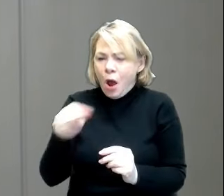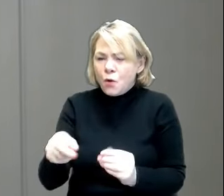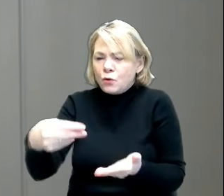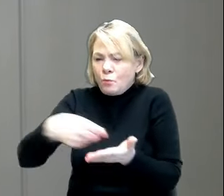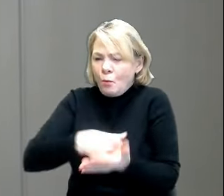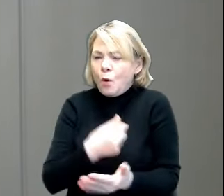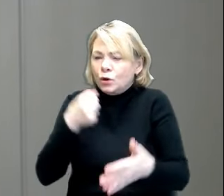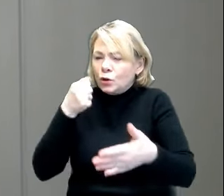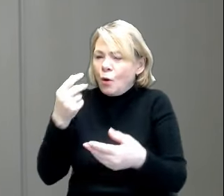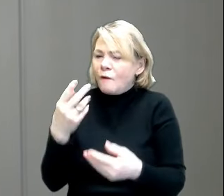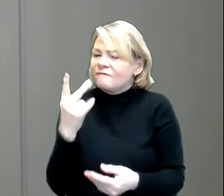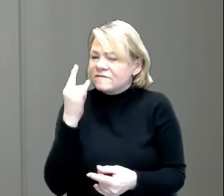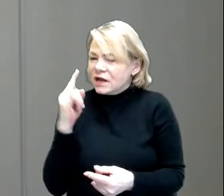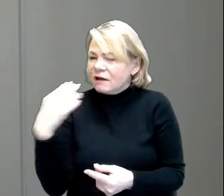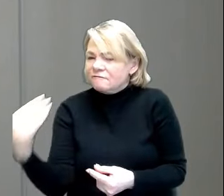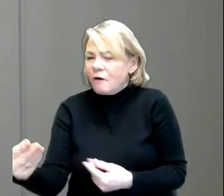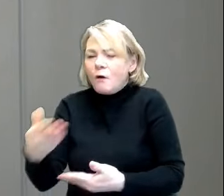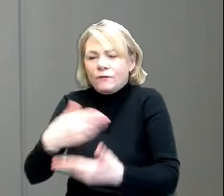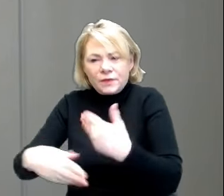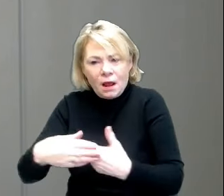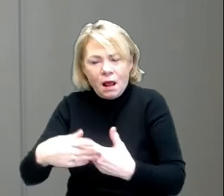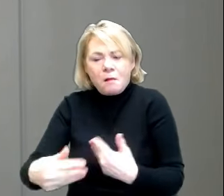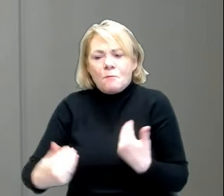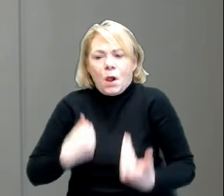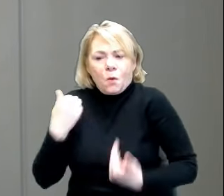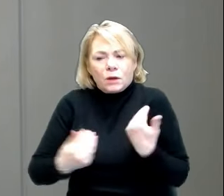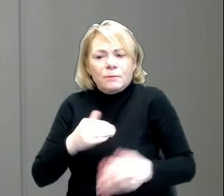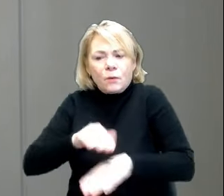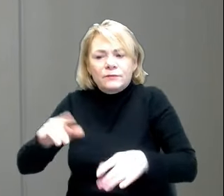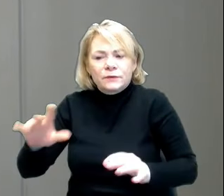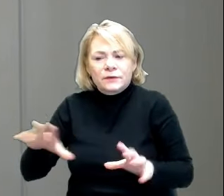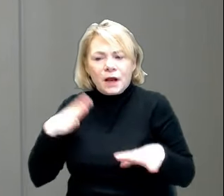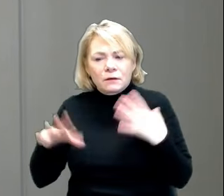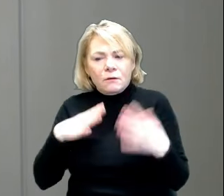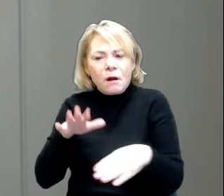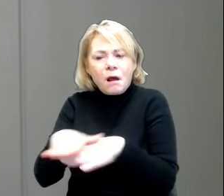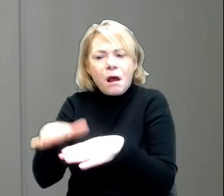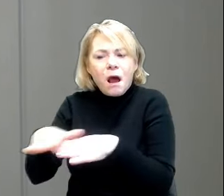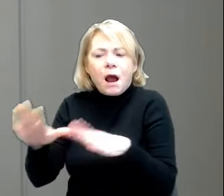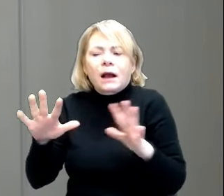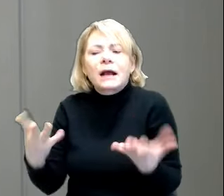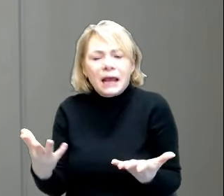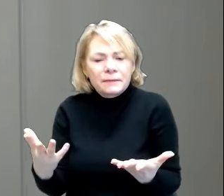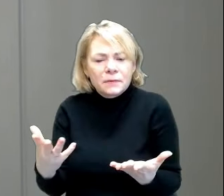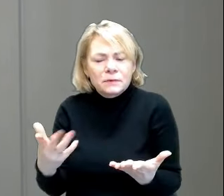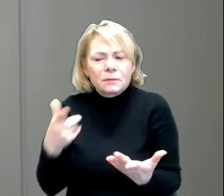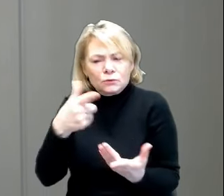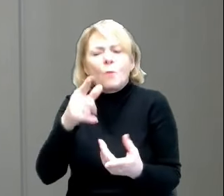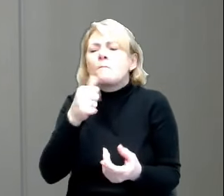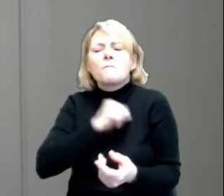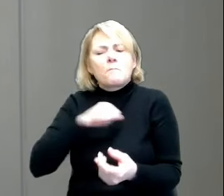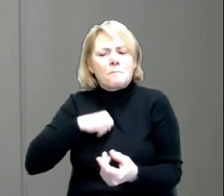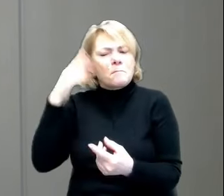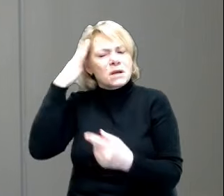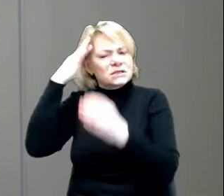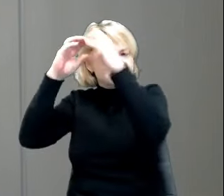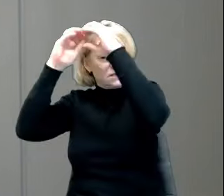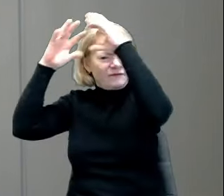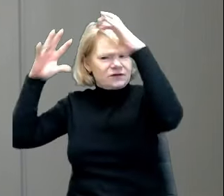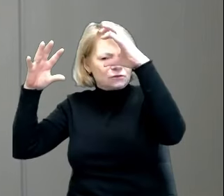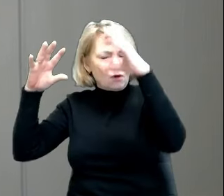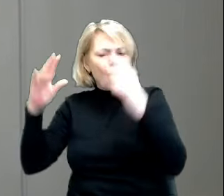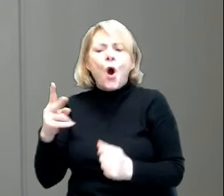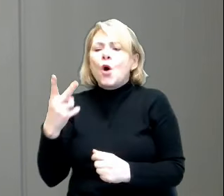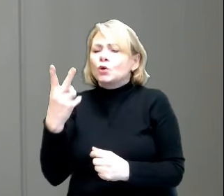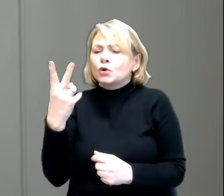vykdyti plaukimo treniruotes kas nors įsivaizduoja 20 neįgaliųjų vaikų ir 1200